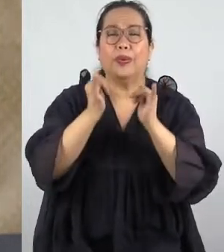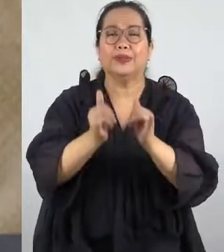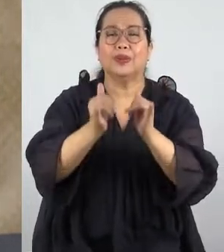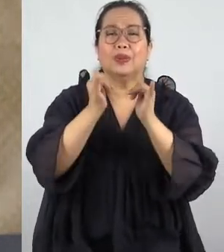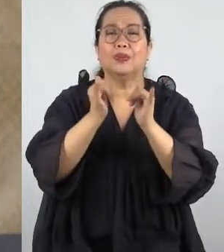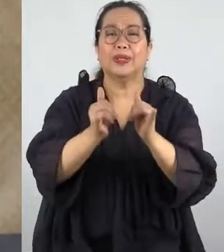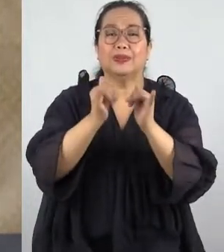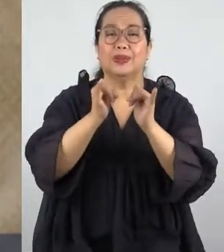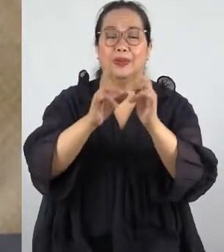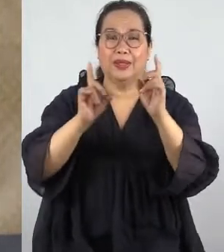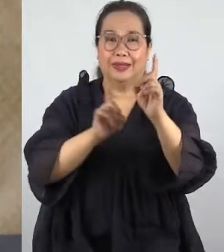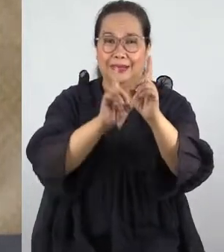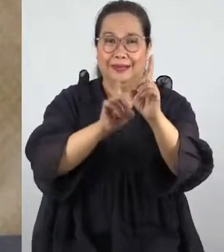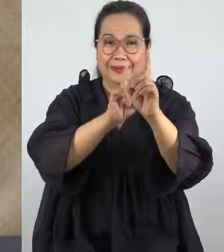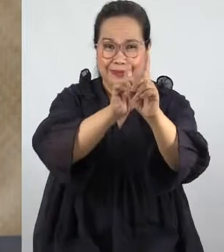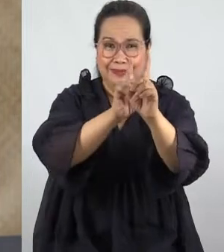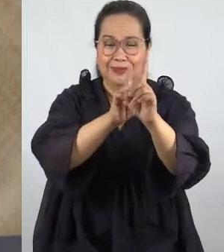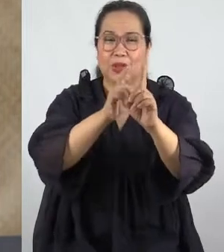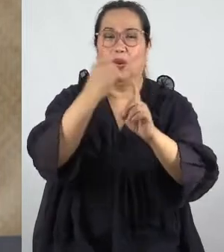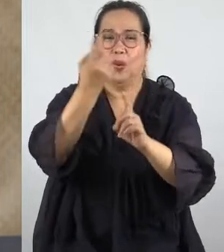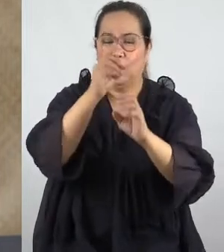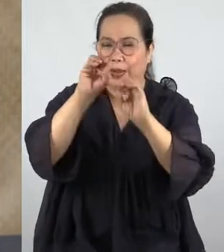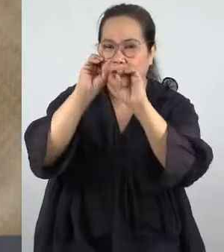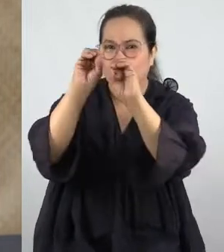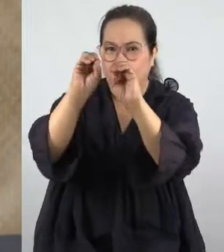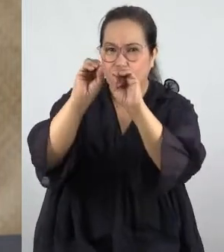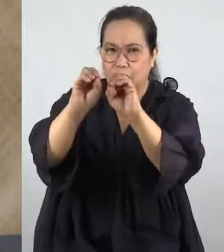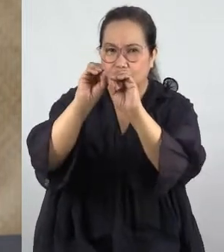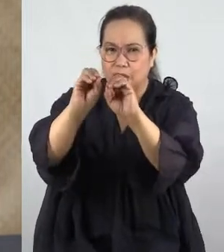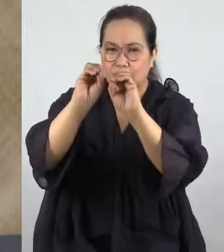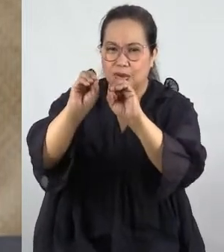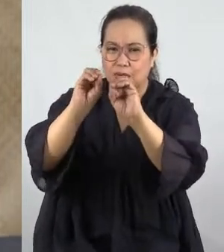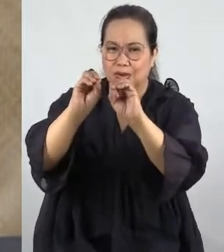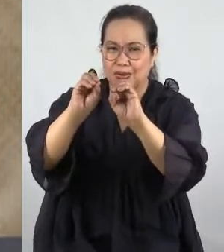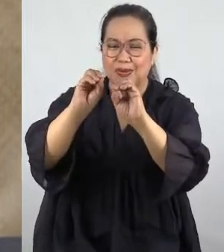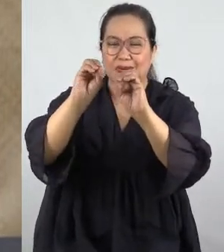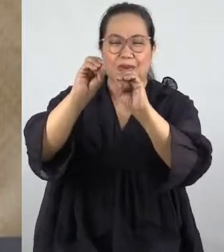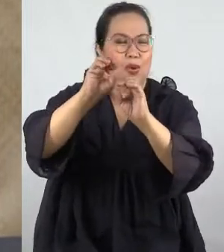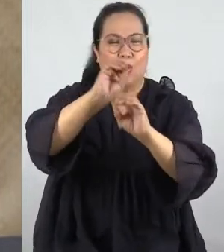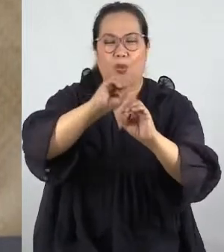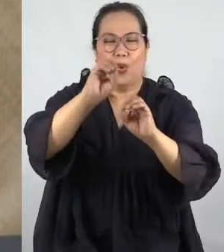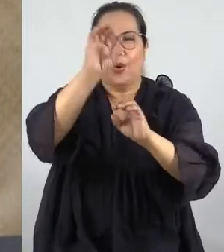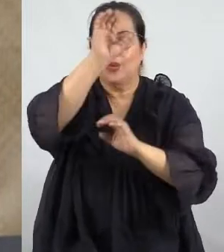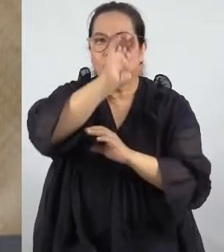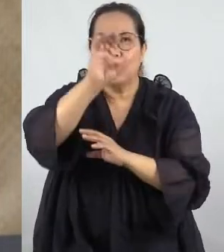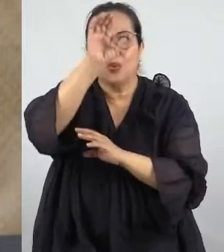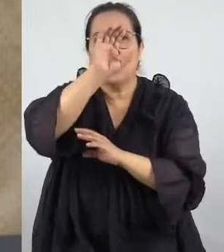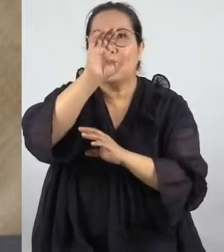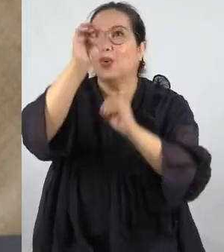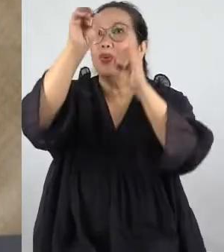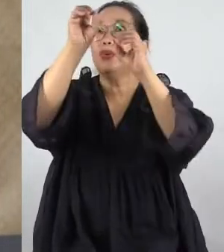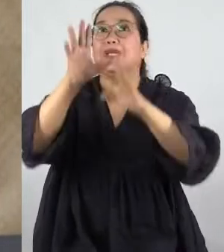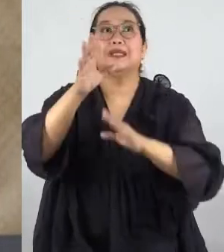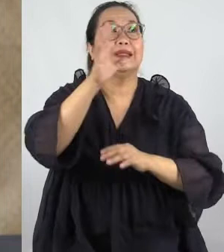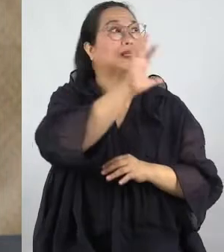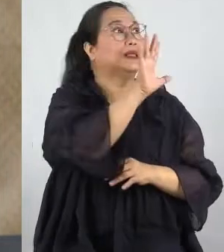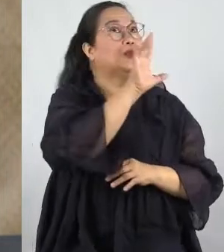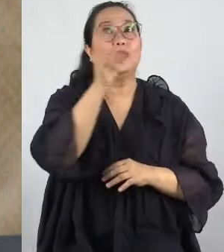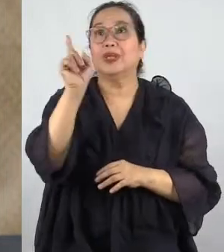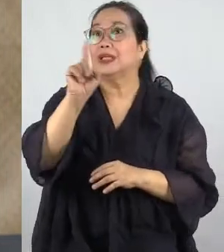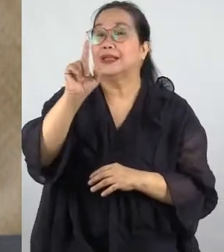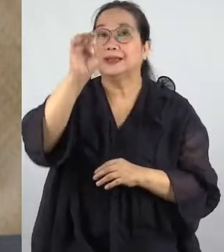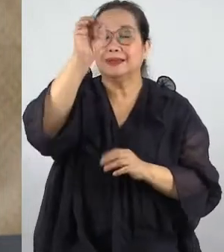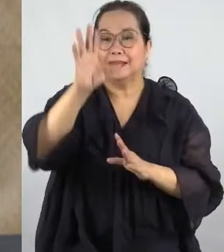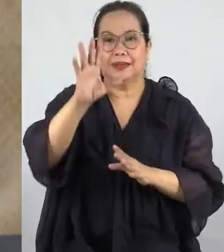disciple. Palagi na lang tinuturuan. Palagi na lang naghahanap ng teacher.